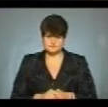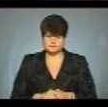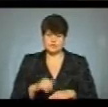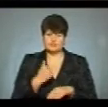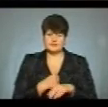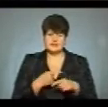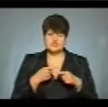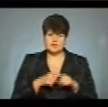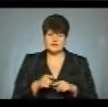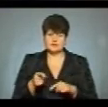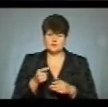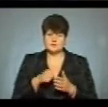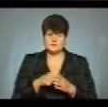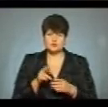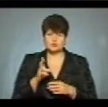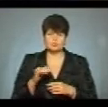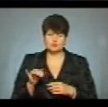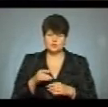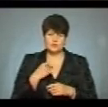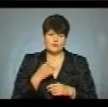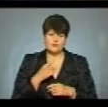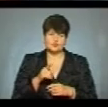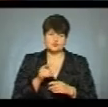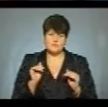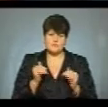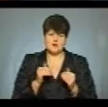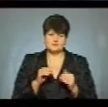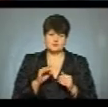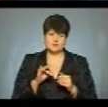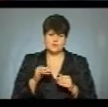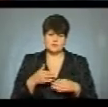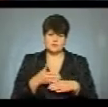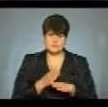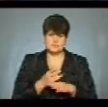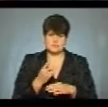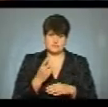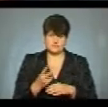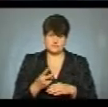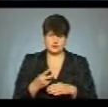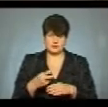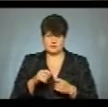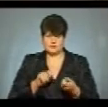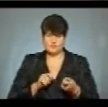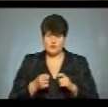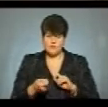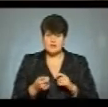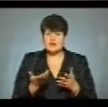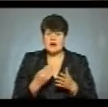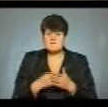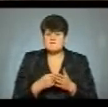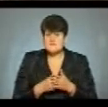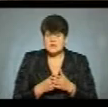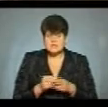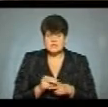Головний інженер Тернопільмостобуду Віктор Полякевич каже, що обмежувач руху розламаний надвоє та деформований. Яка вартість